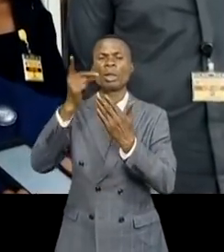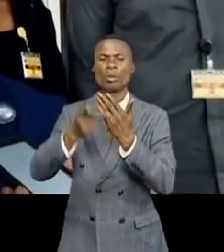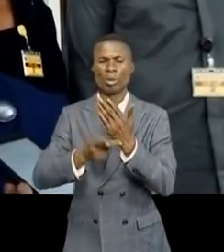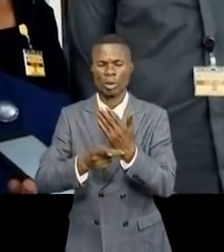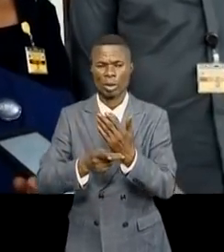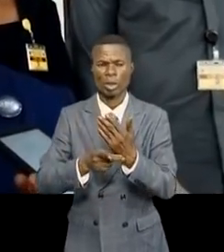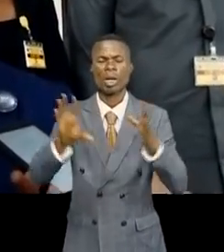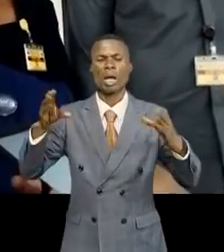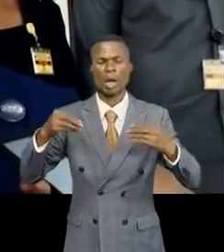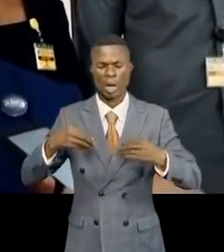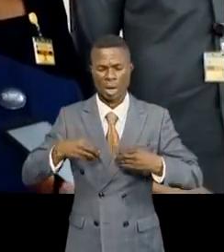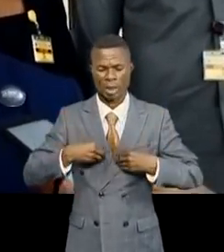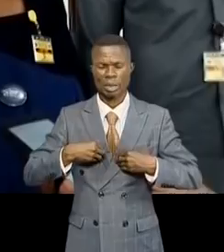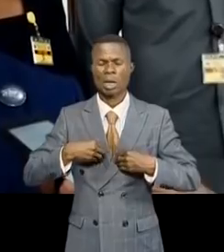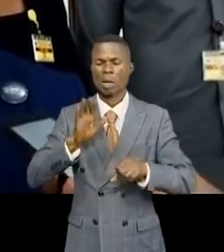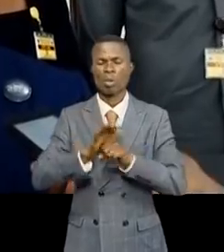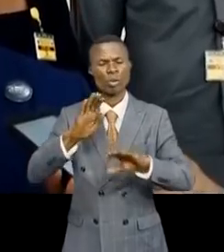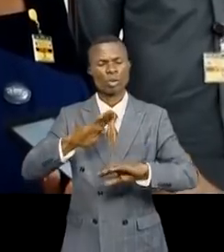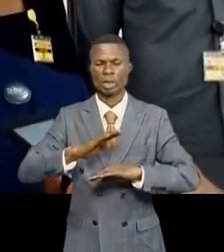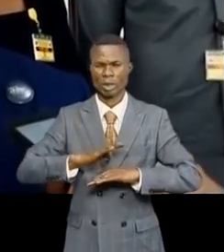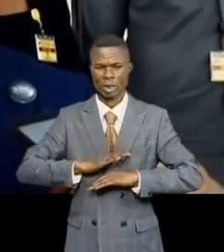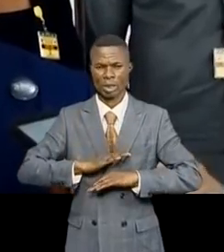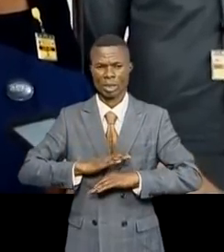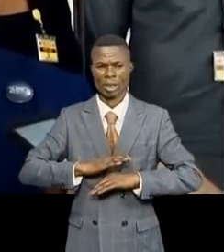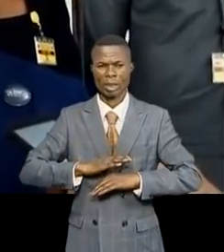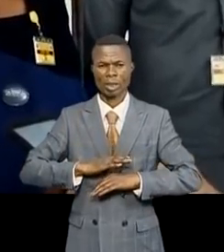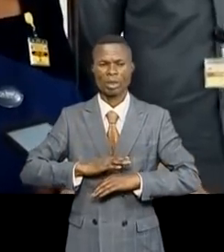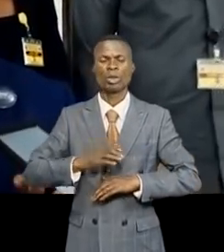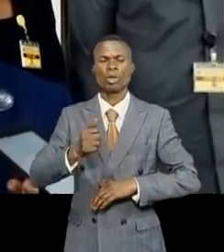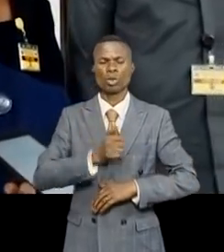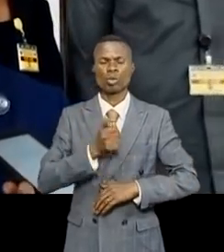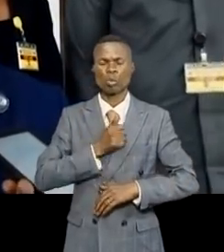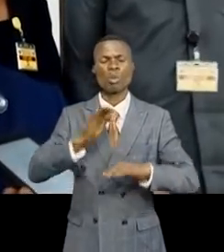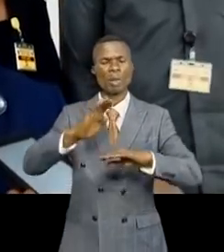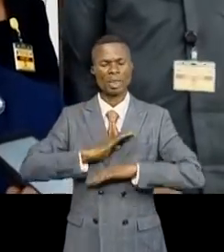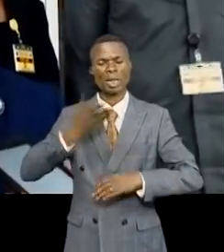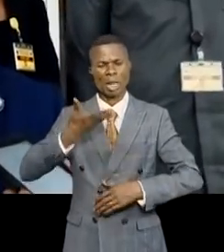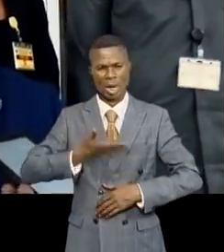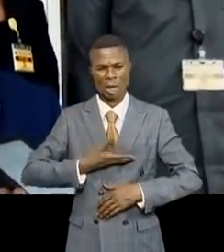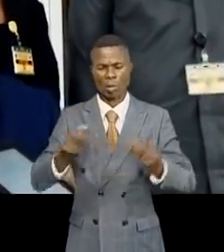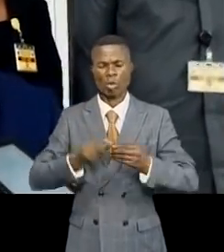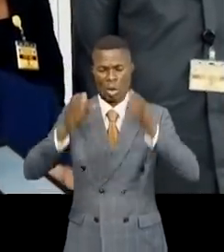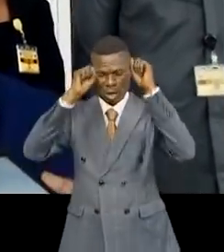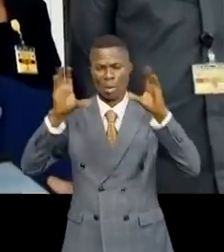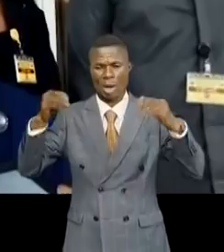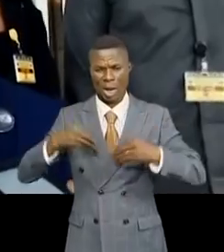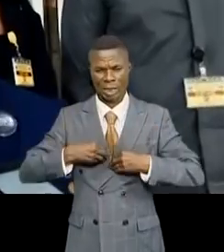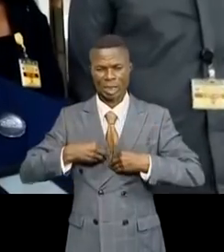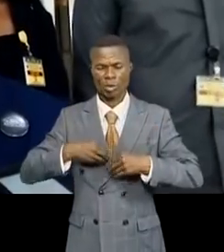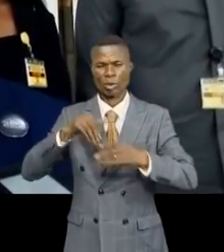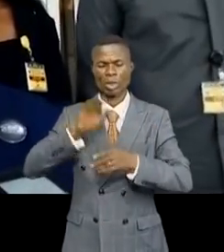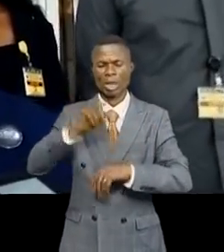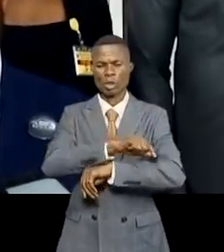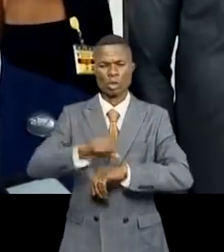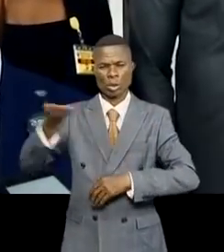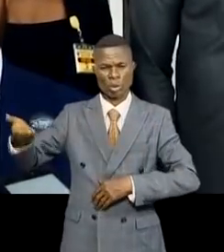avec beaucoup de satisfaction. Et nous de même, nous sommes très satisfaits d'avoir été accueillis par le président de la République. C'était vraiment un